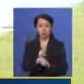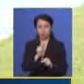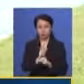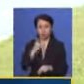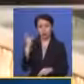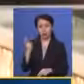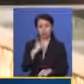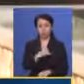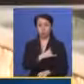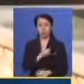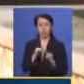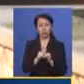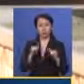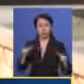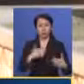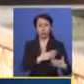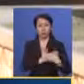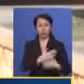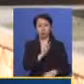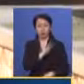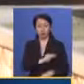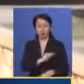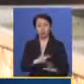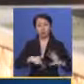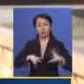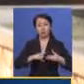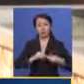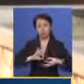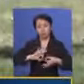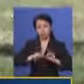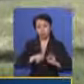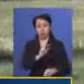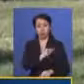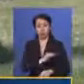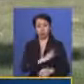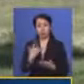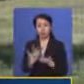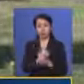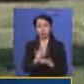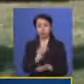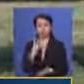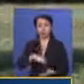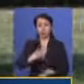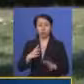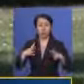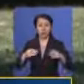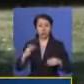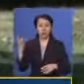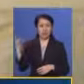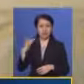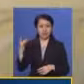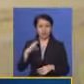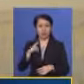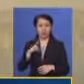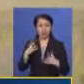экологической культуры и развитию волонтерской деятельности. В результате кропотливой работы было собрано 44 мешка стекла, пластика,